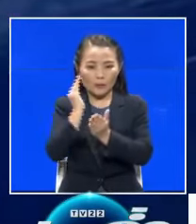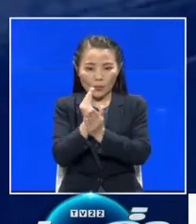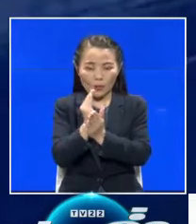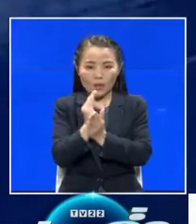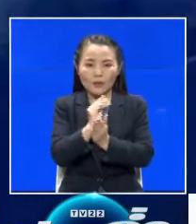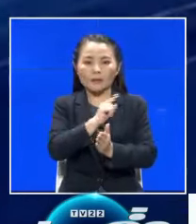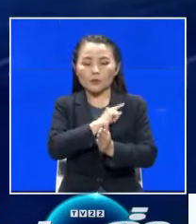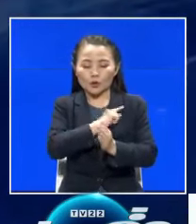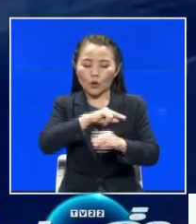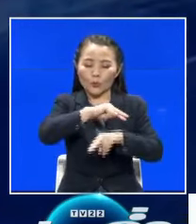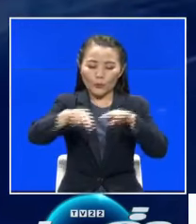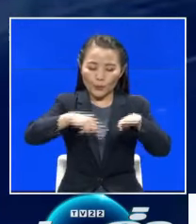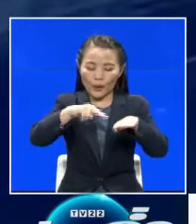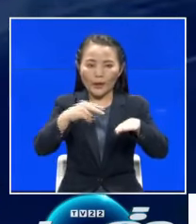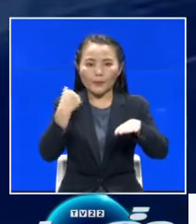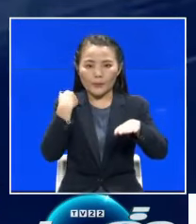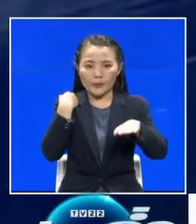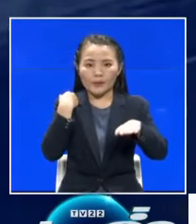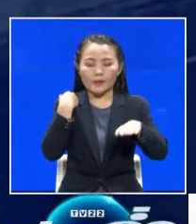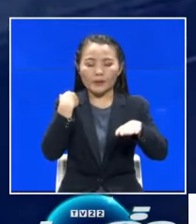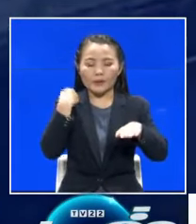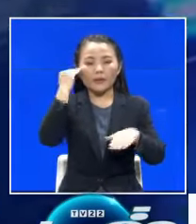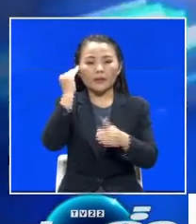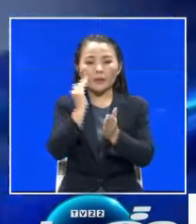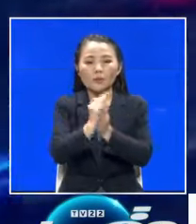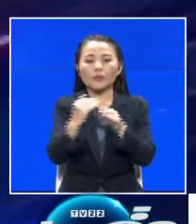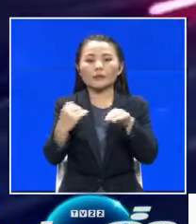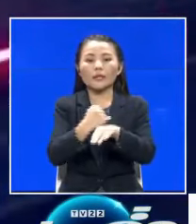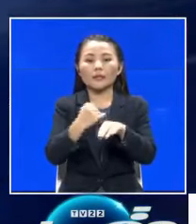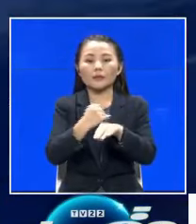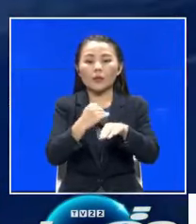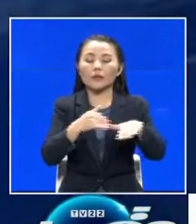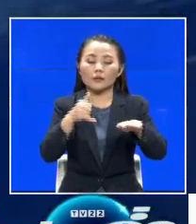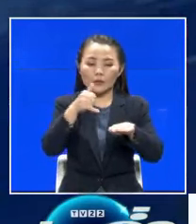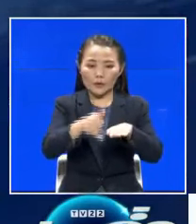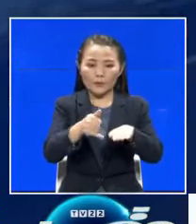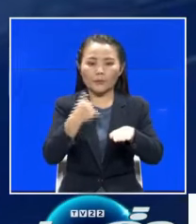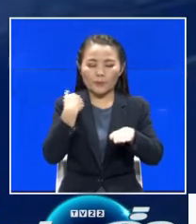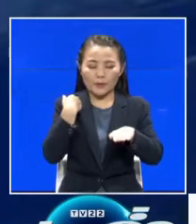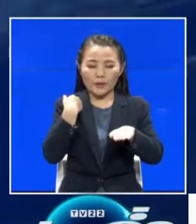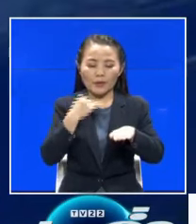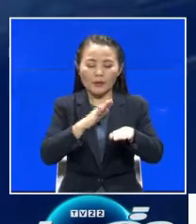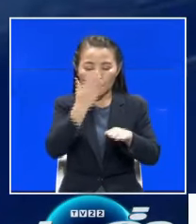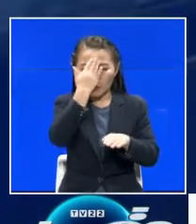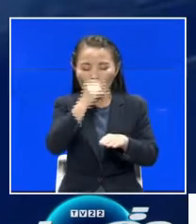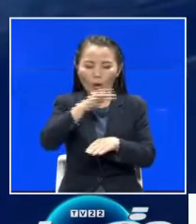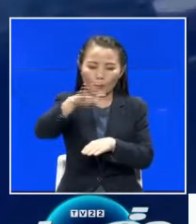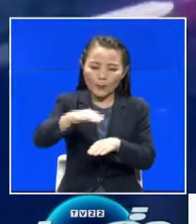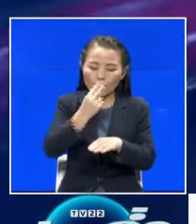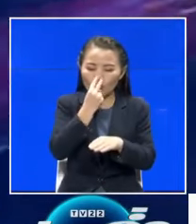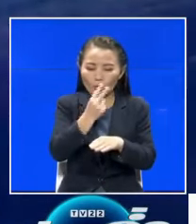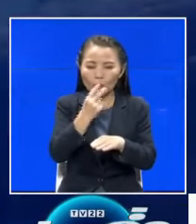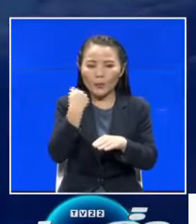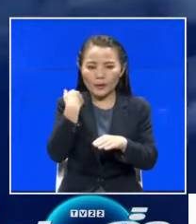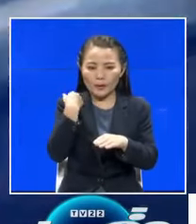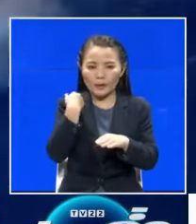จ้าหน้าที่กองกำกับการ5กองบังคับการตำรวจจราจรนะคะตั้งจุดตรวจวัดปริมาณแอลกอฮอล์อยู่ที่ปากซอย